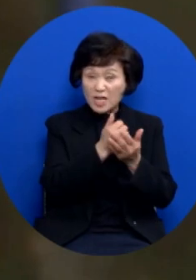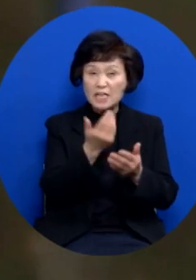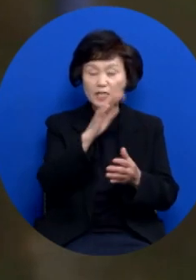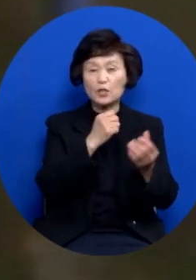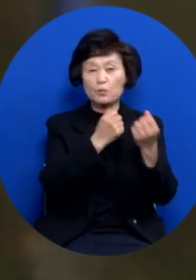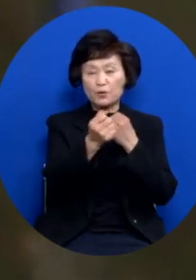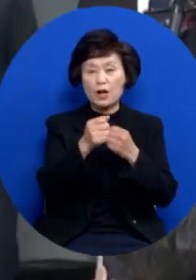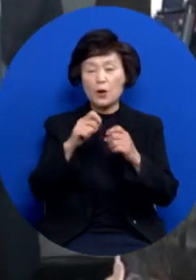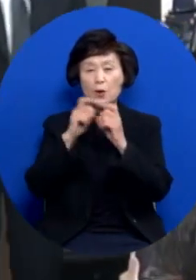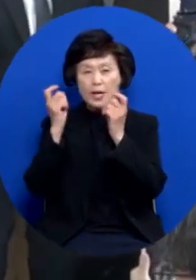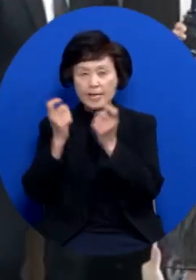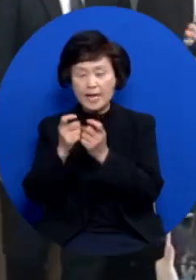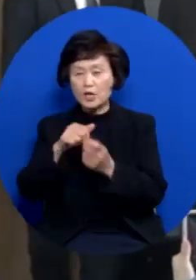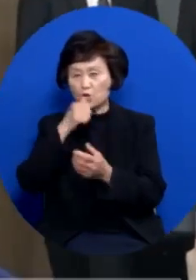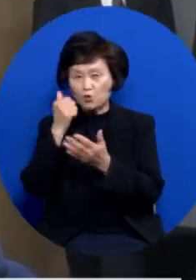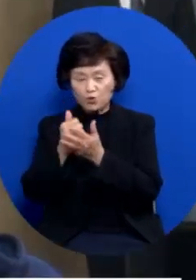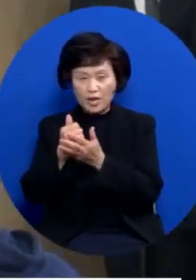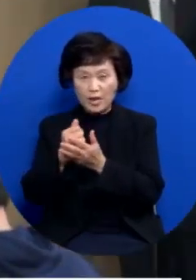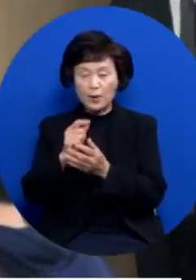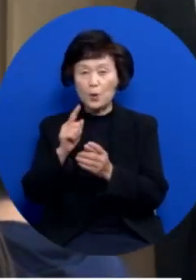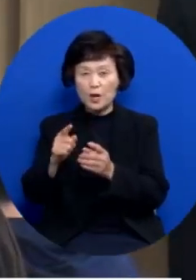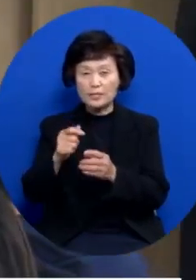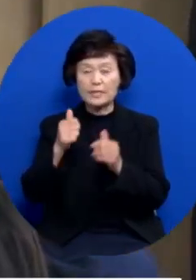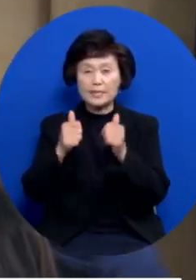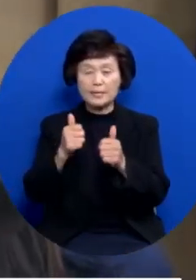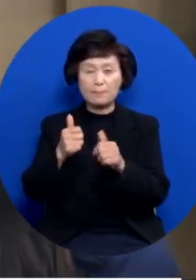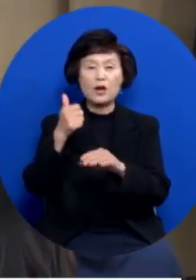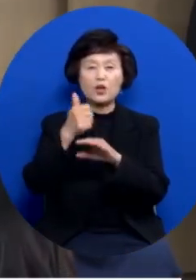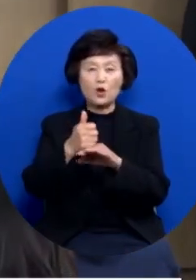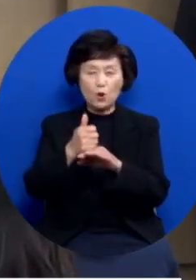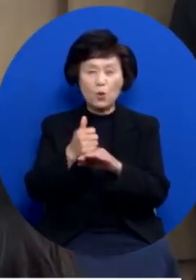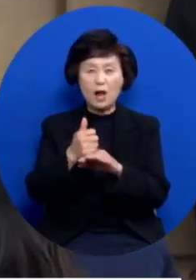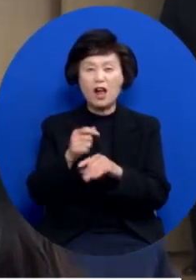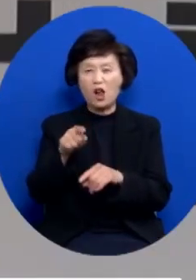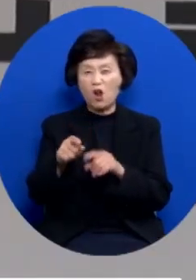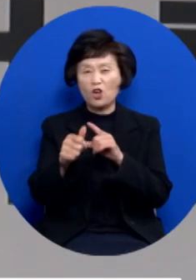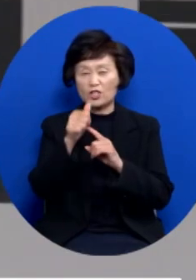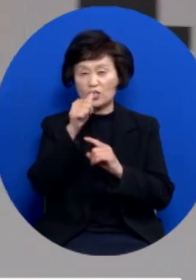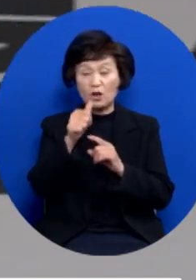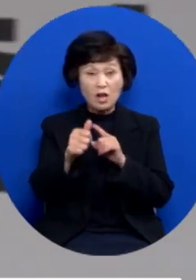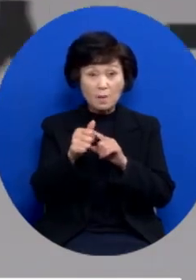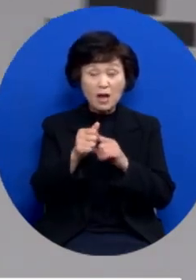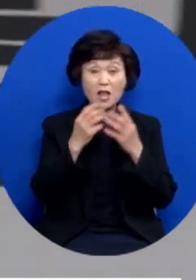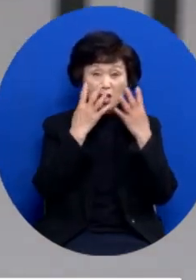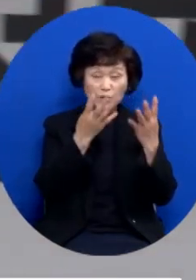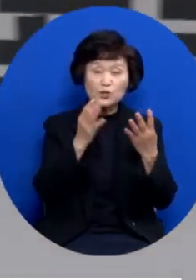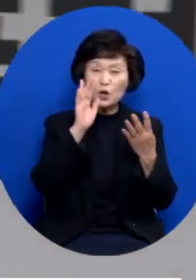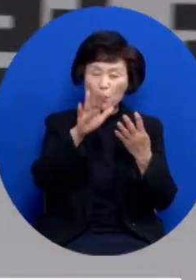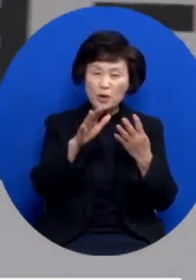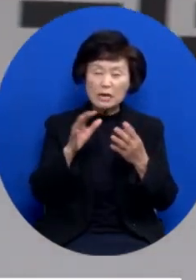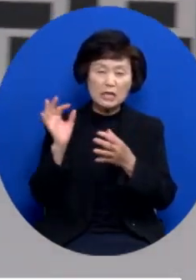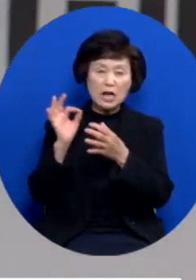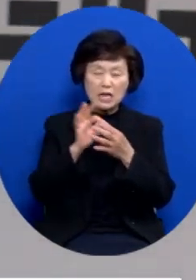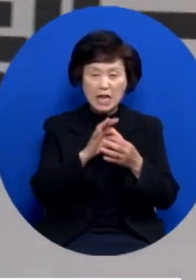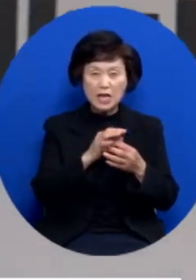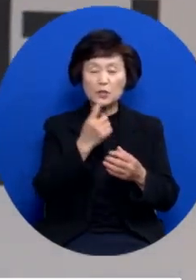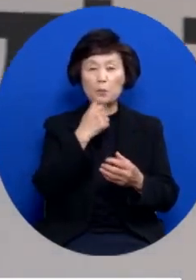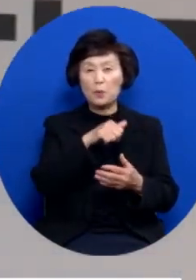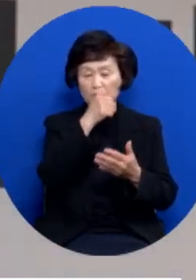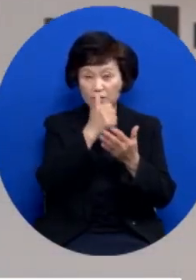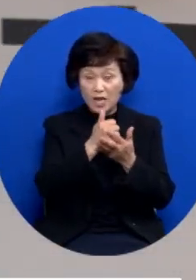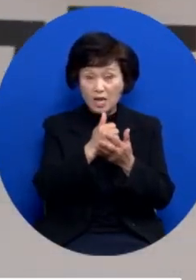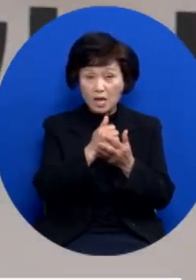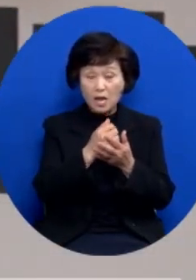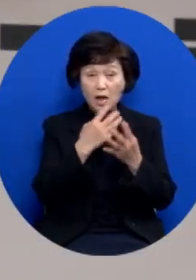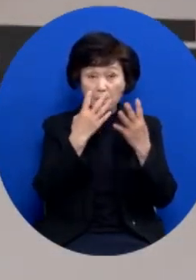컸습니다. 정명석의 성범죄 행각은 출소 이후에도 멈추지 않았습니다. 2018년 만기 출소 이후